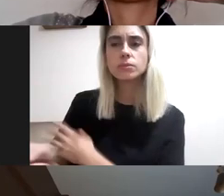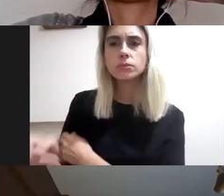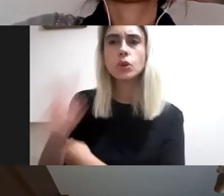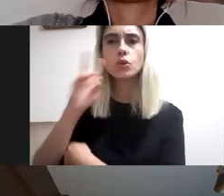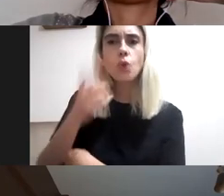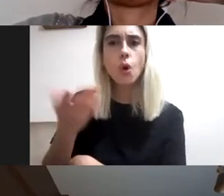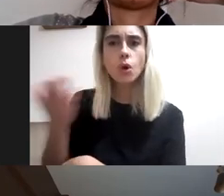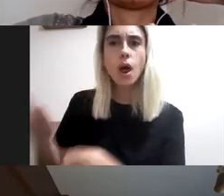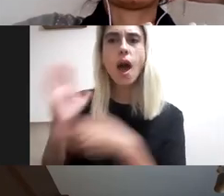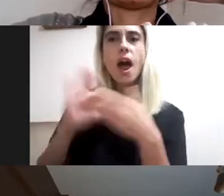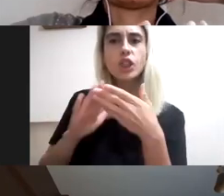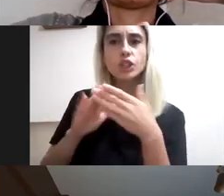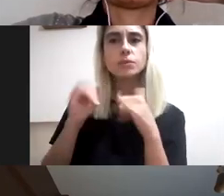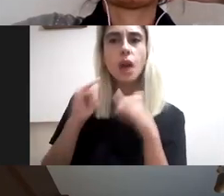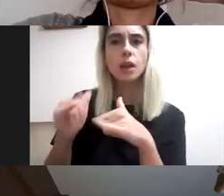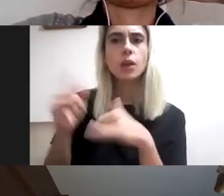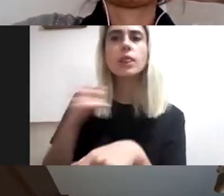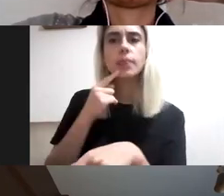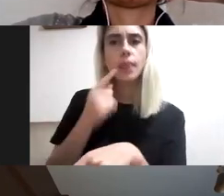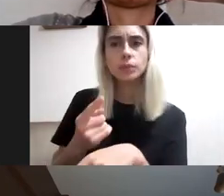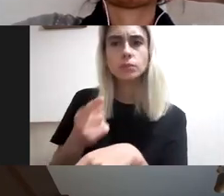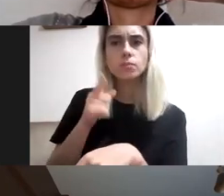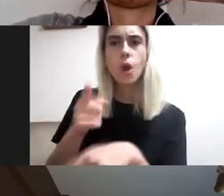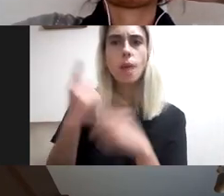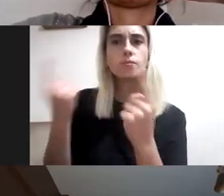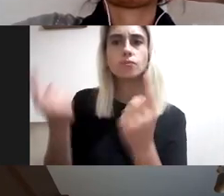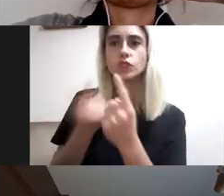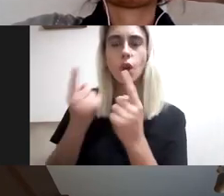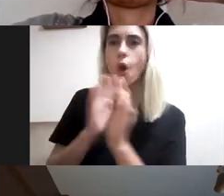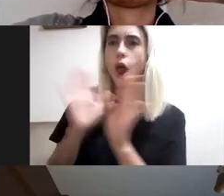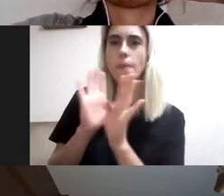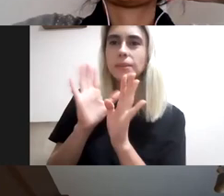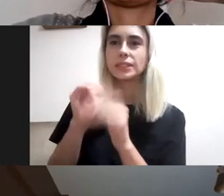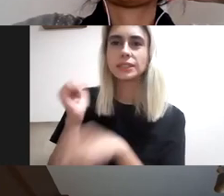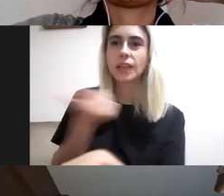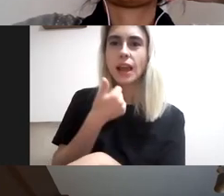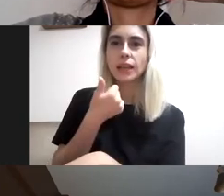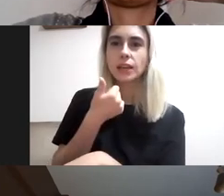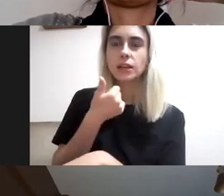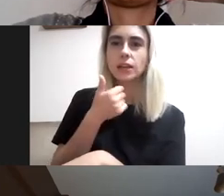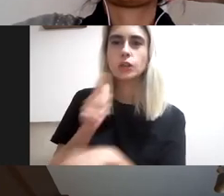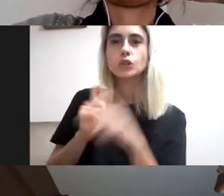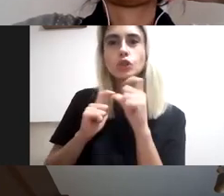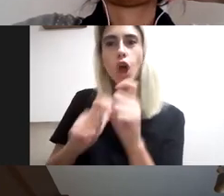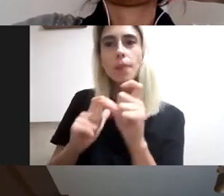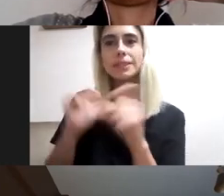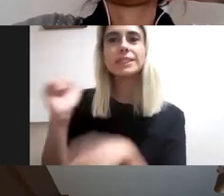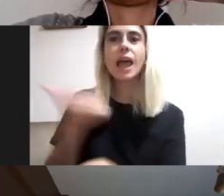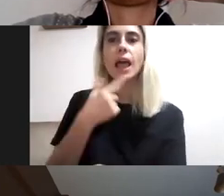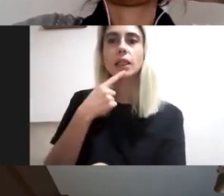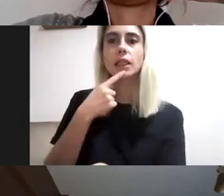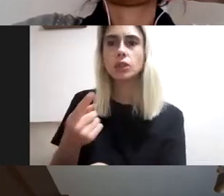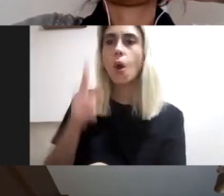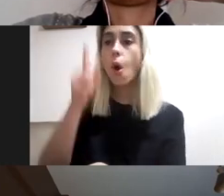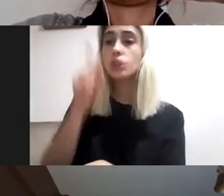bir arkadaşımız, demiş ki yani bu şekilde olmaması gerekir, sorulması gerekir deyince de işte önce